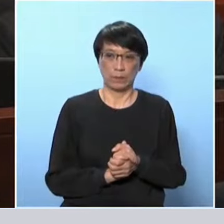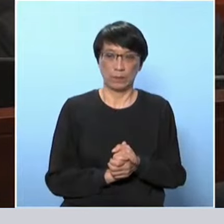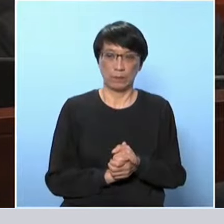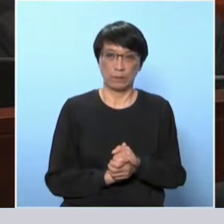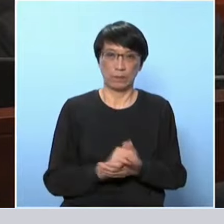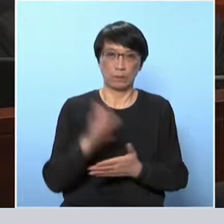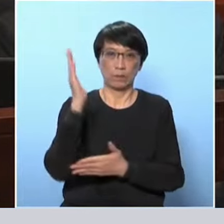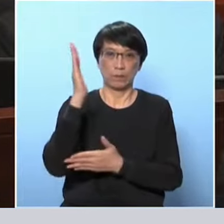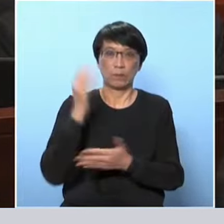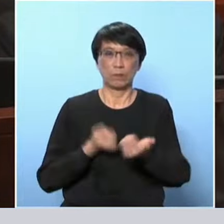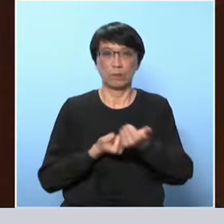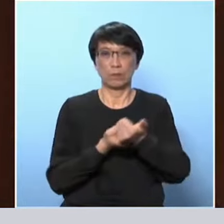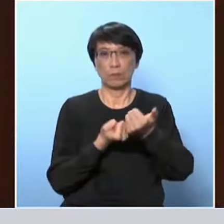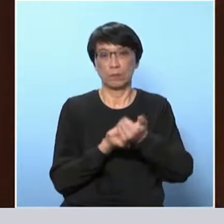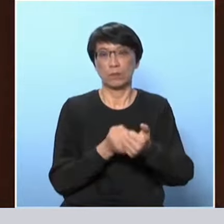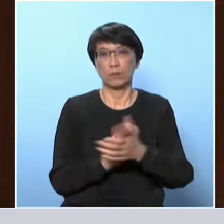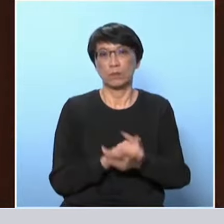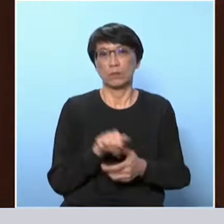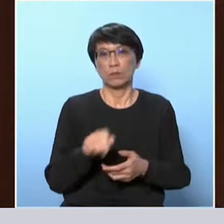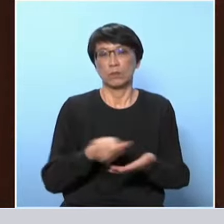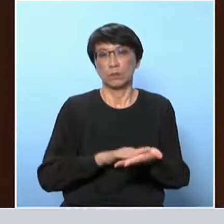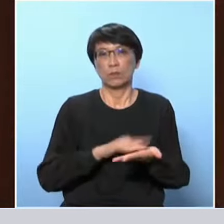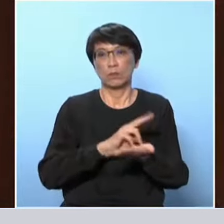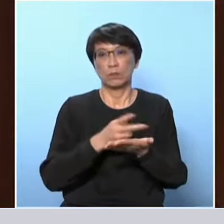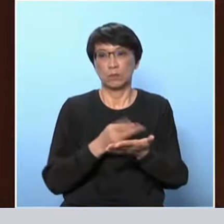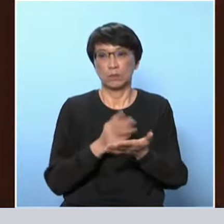我謹此陳辭，支持議案及各修正案。 易志明議員。